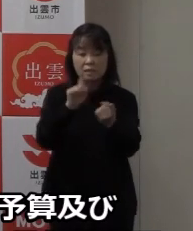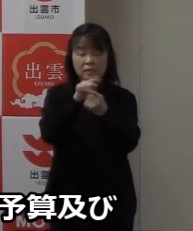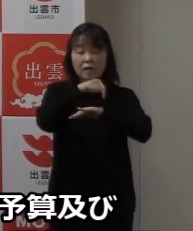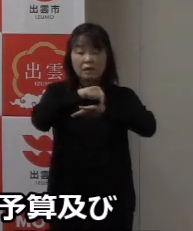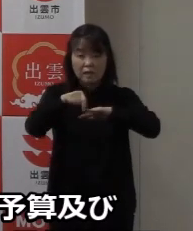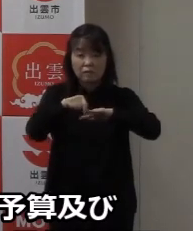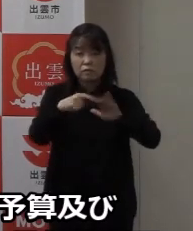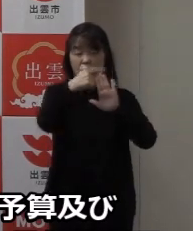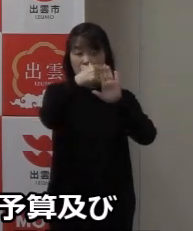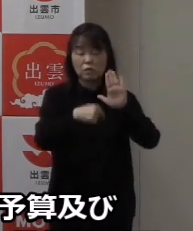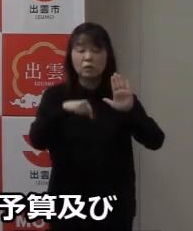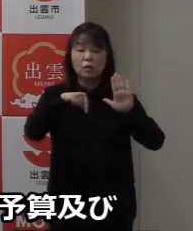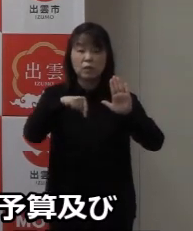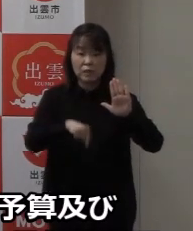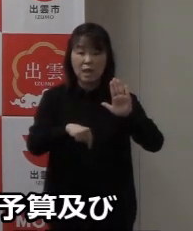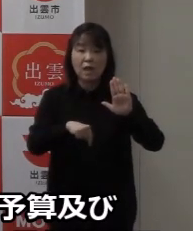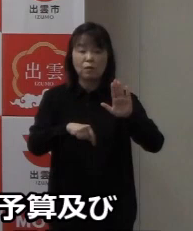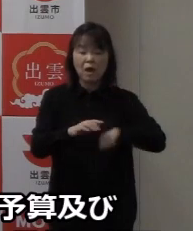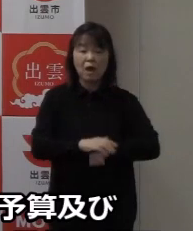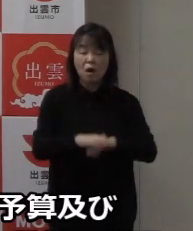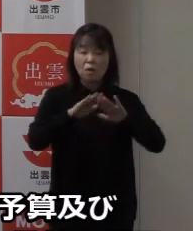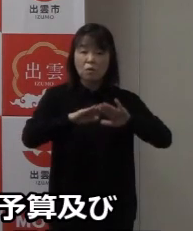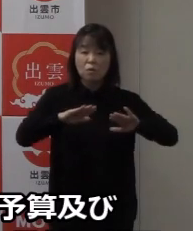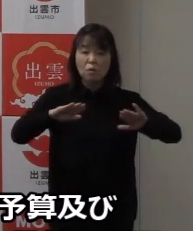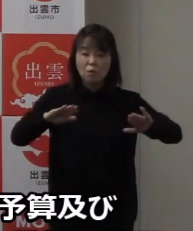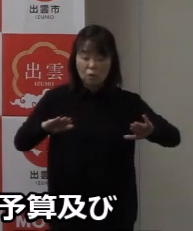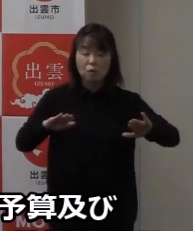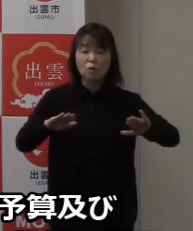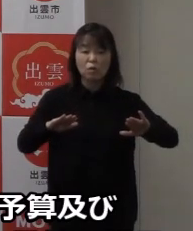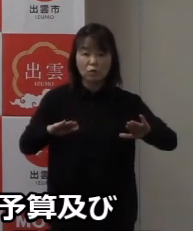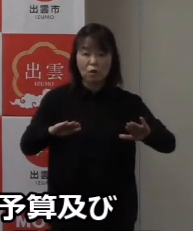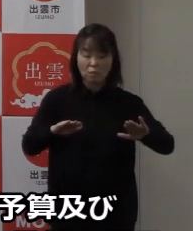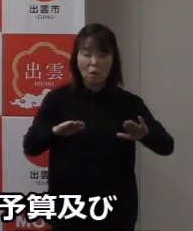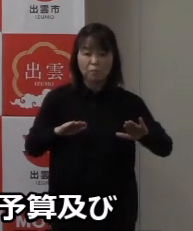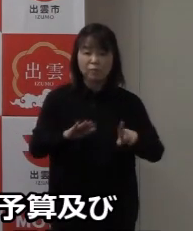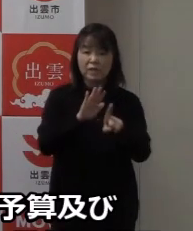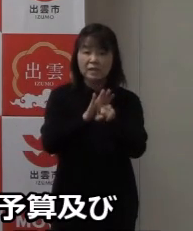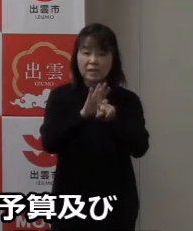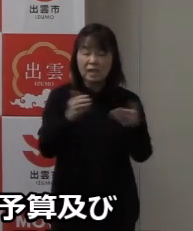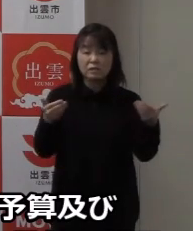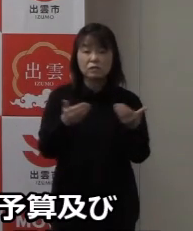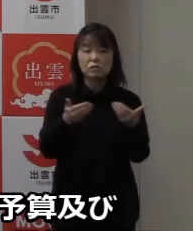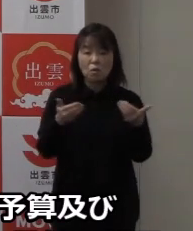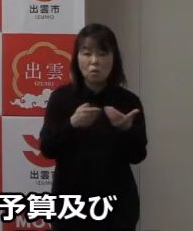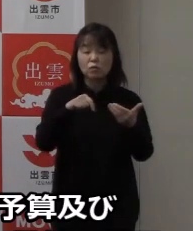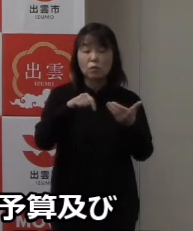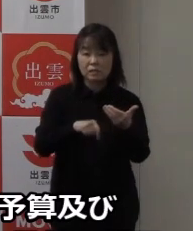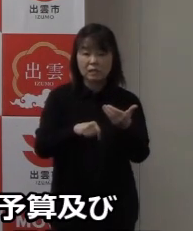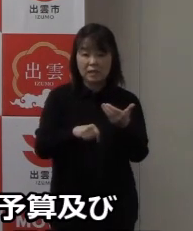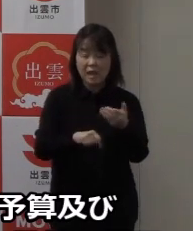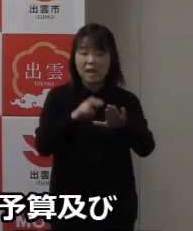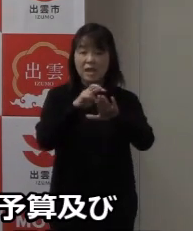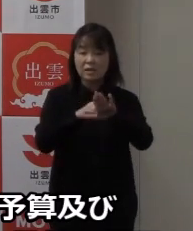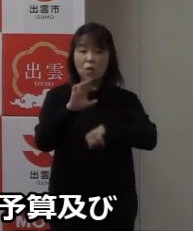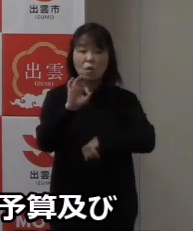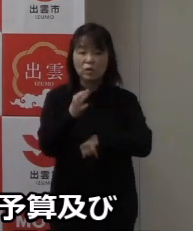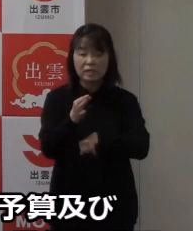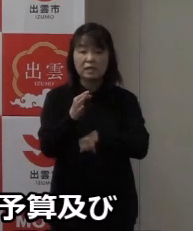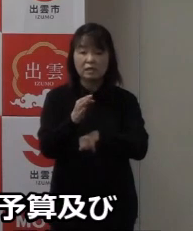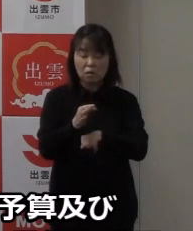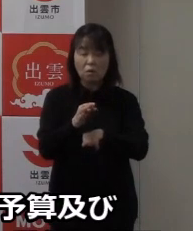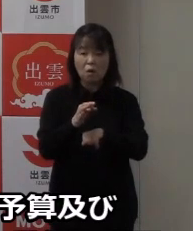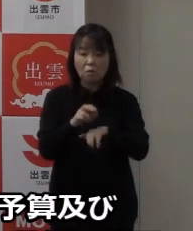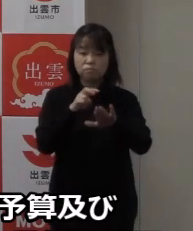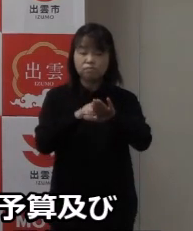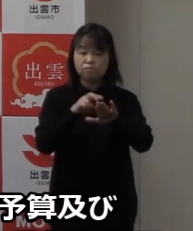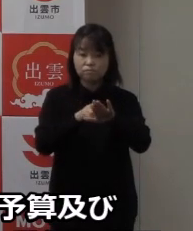医療費助成事業ということで、子ども医療費の助成事業を拡充したいと思ってお